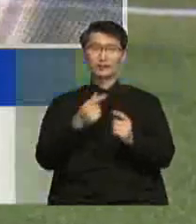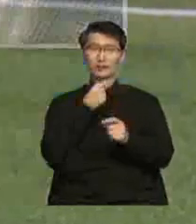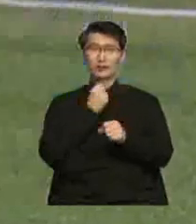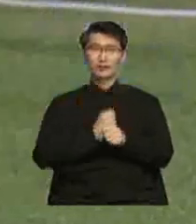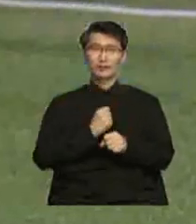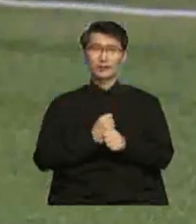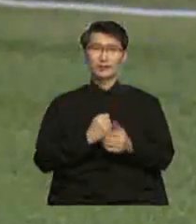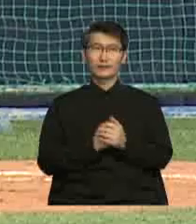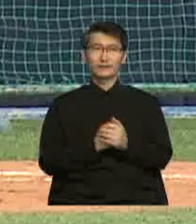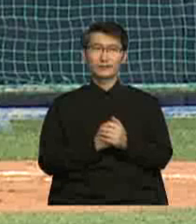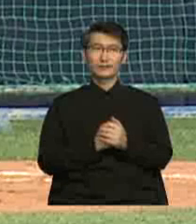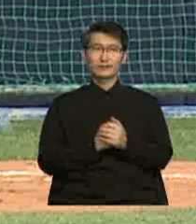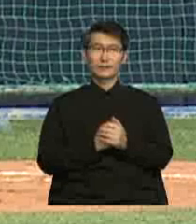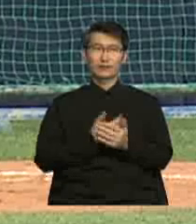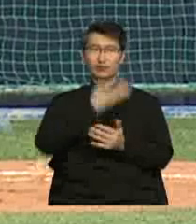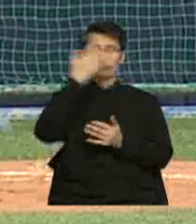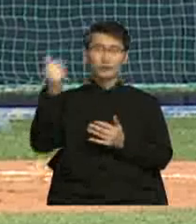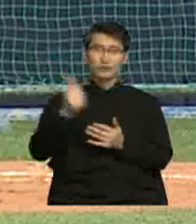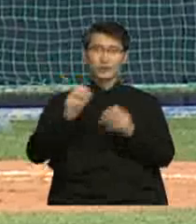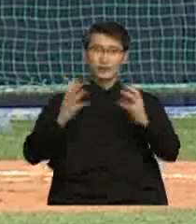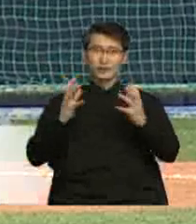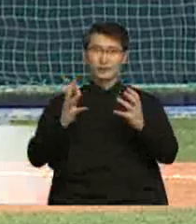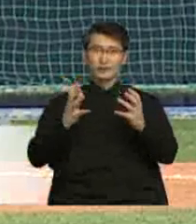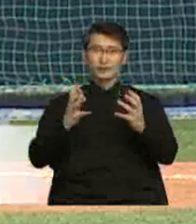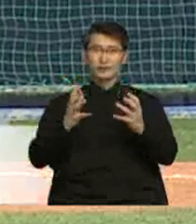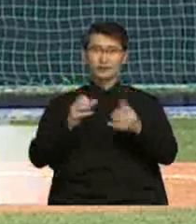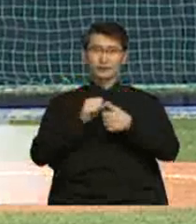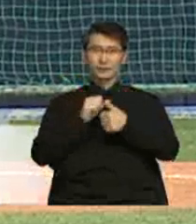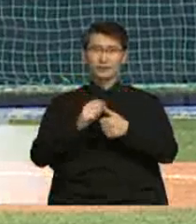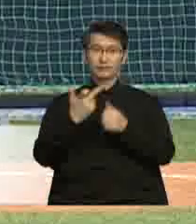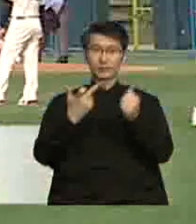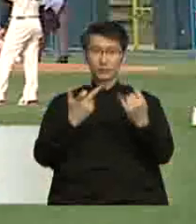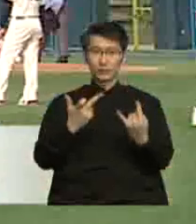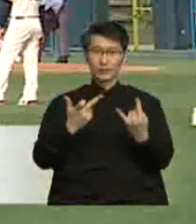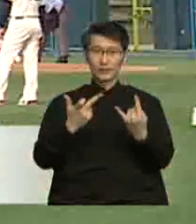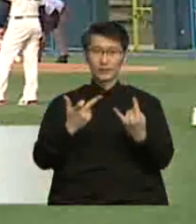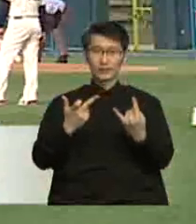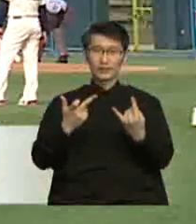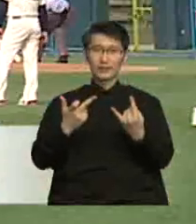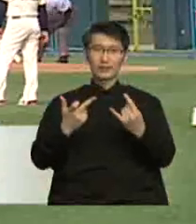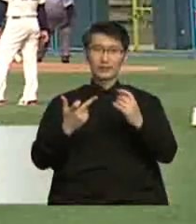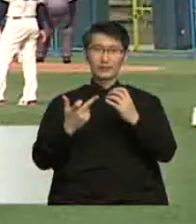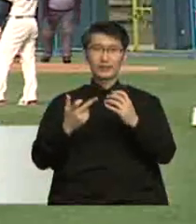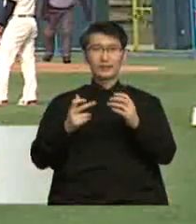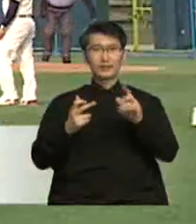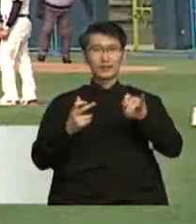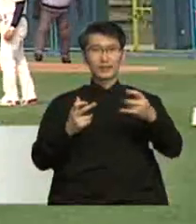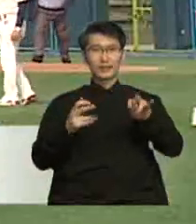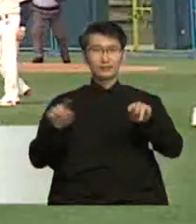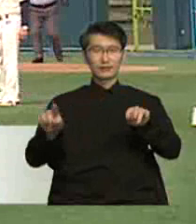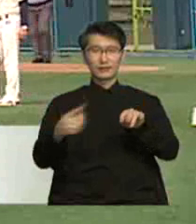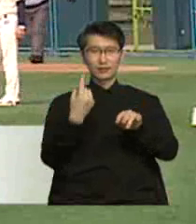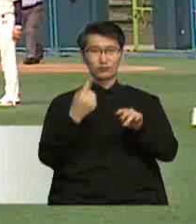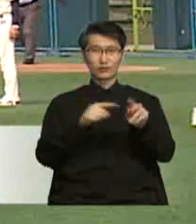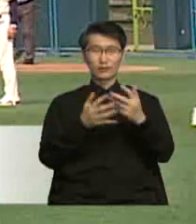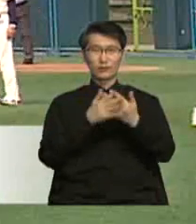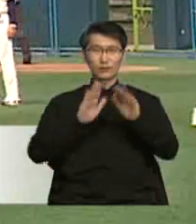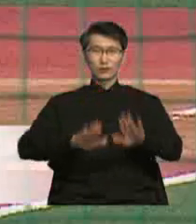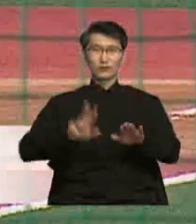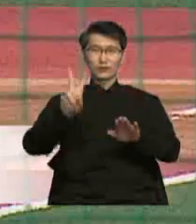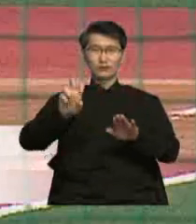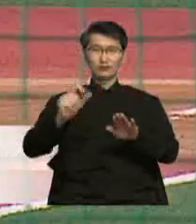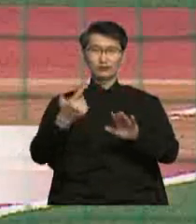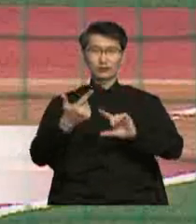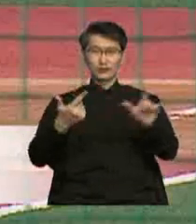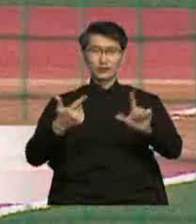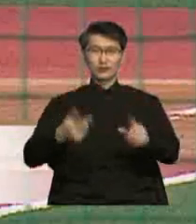바랍니다. 야구 꿈나무들이 진검승부를 펼칠 제17회 딜라이브 케이블 TV기 초등학교 야구 대회는 오는